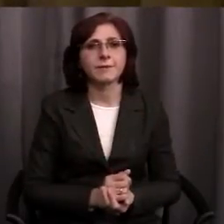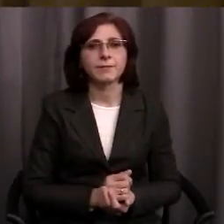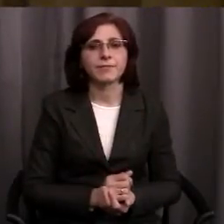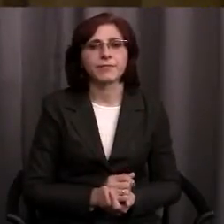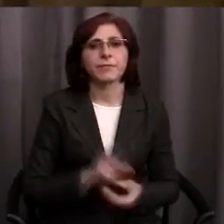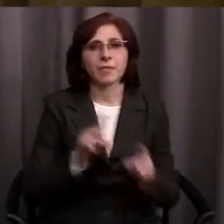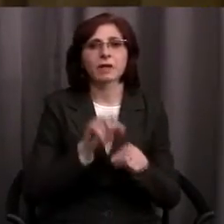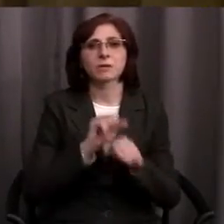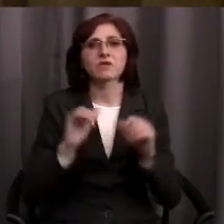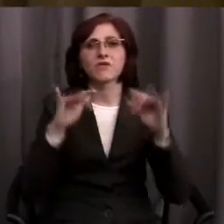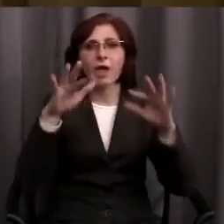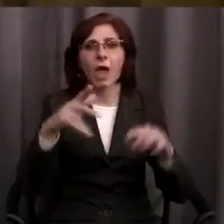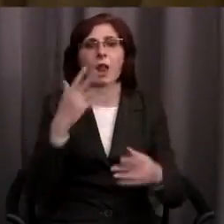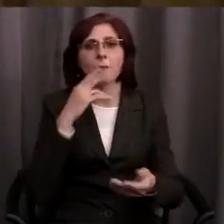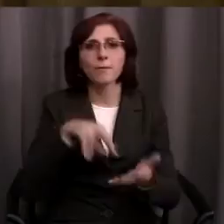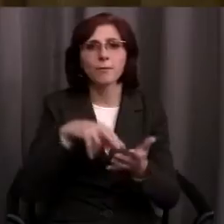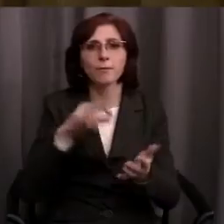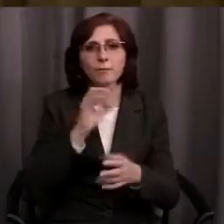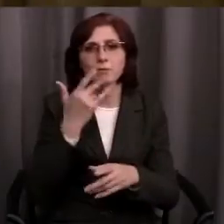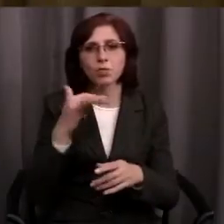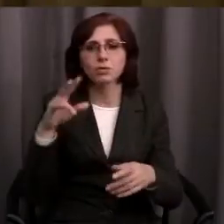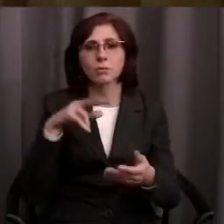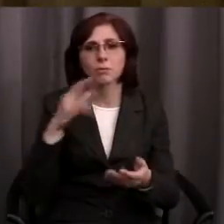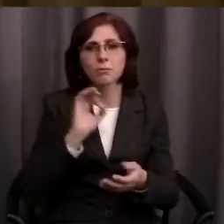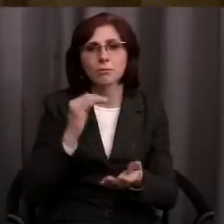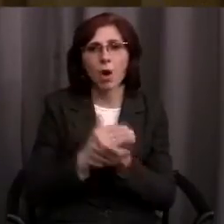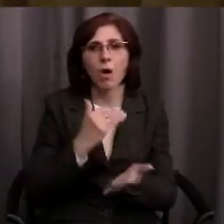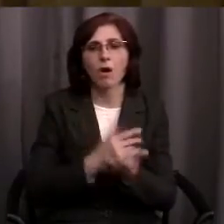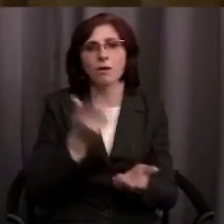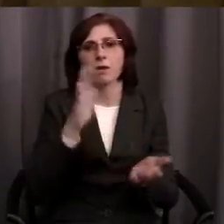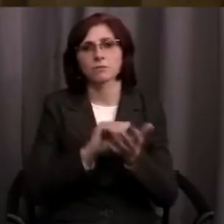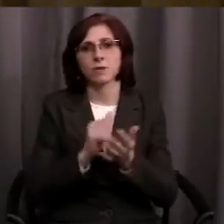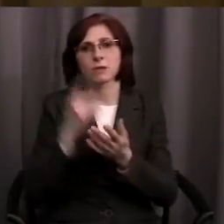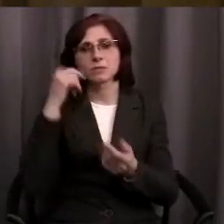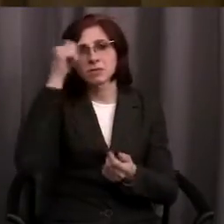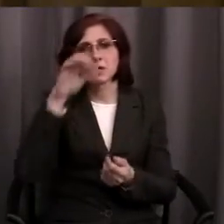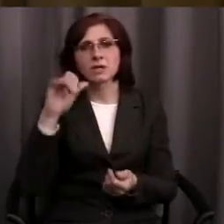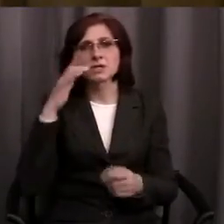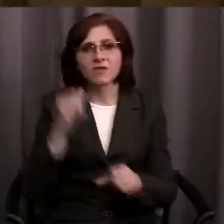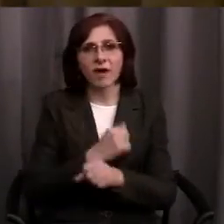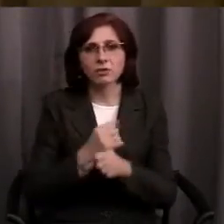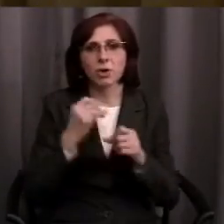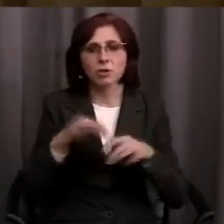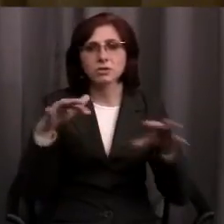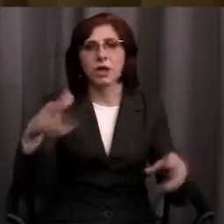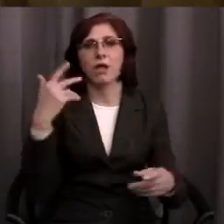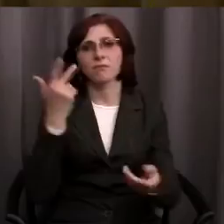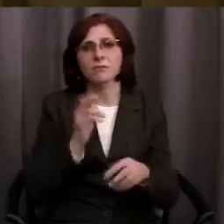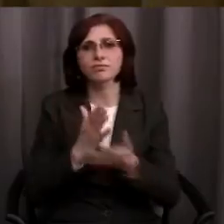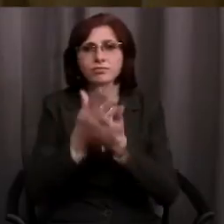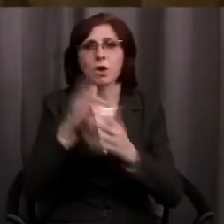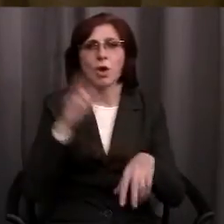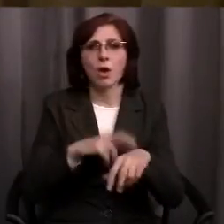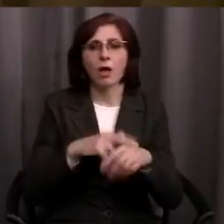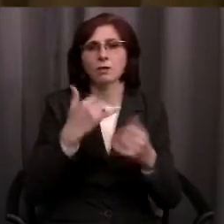jest wiele różnych programów terapeutycznych dotyczących stwardnienia na przykład rozsianego, leczenia takich chorób, innych chorób,